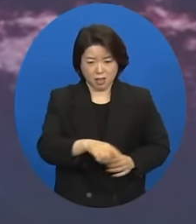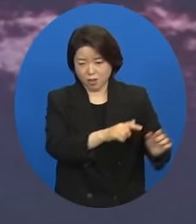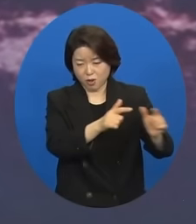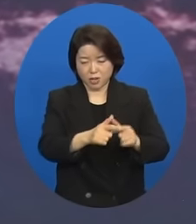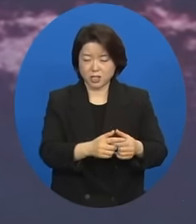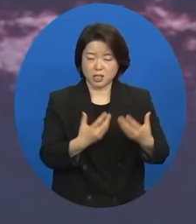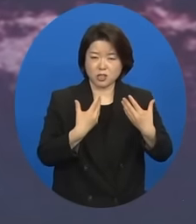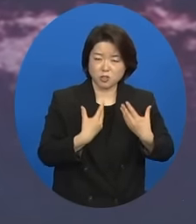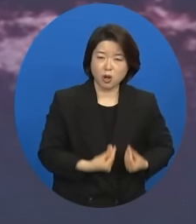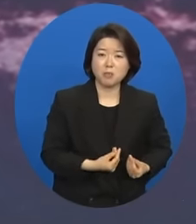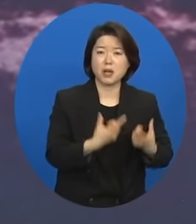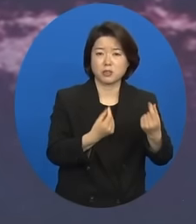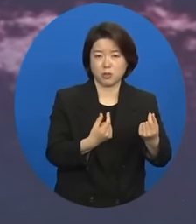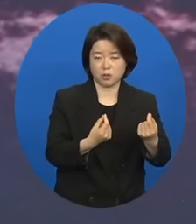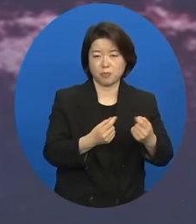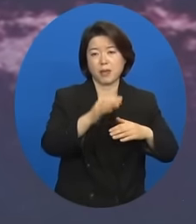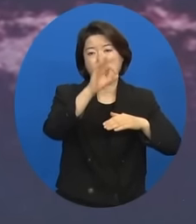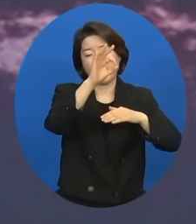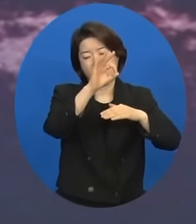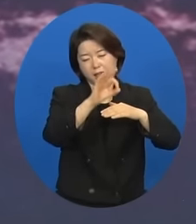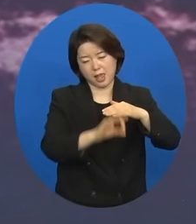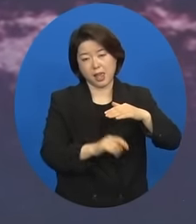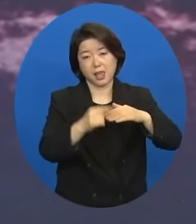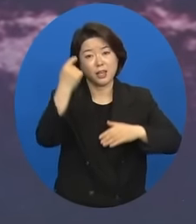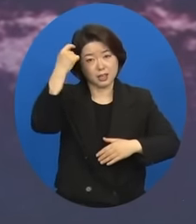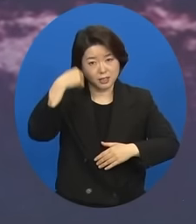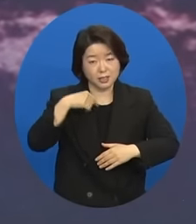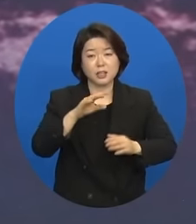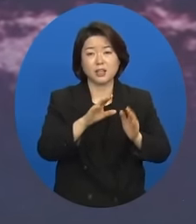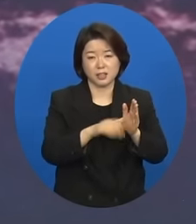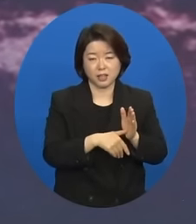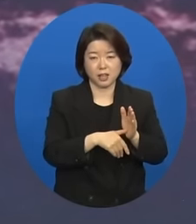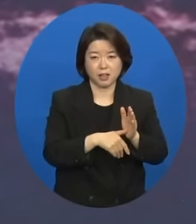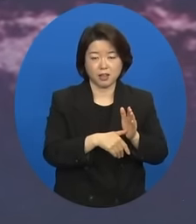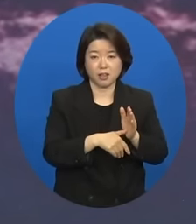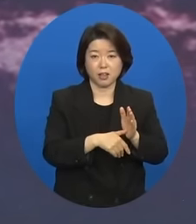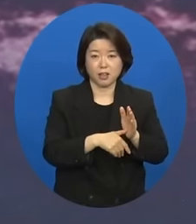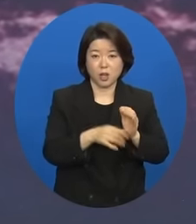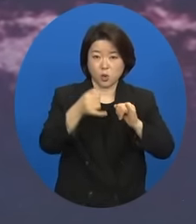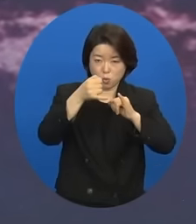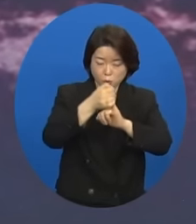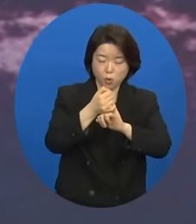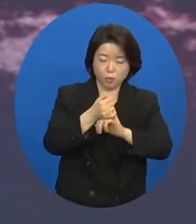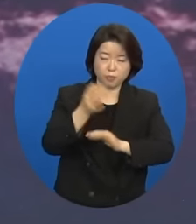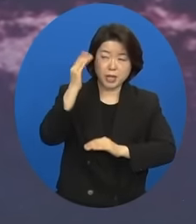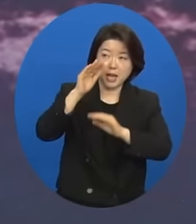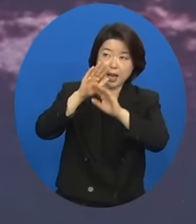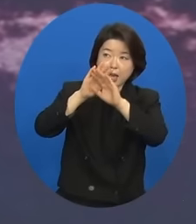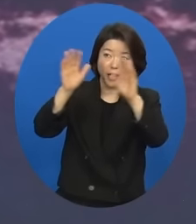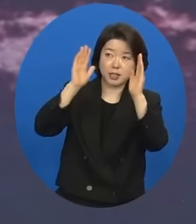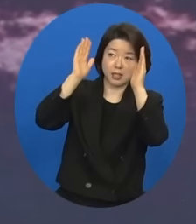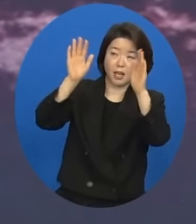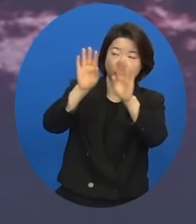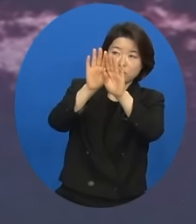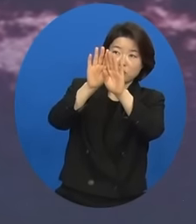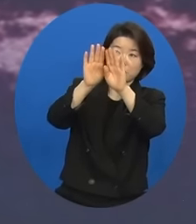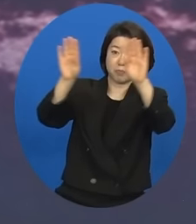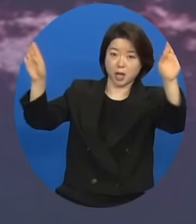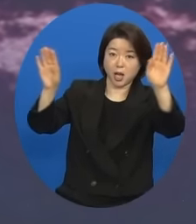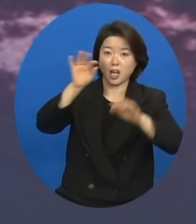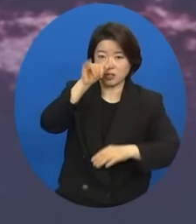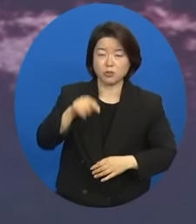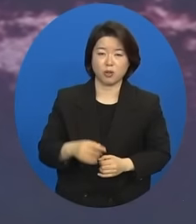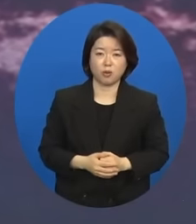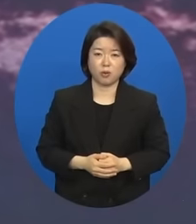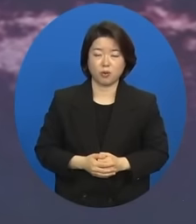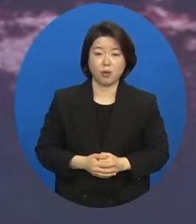졌다라는 때 여러분 꼭 기억하십시오 하늘을 향해 문은 열려 있다는 것입니다 아멘 하나님